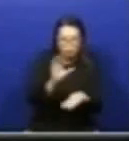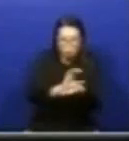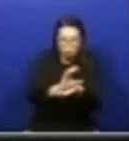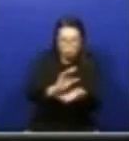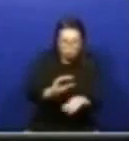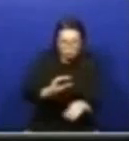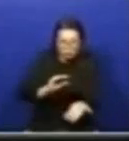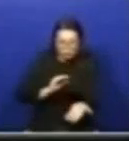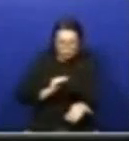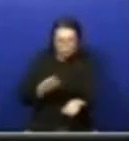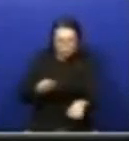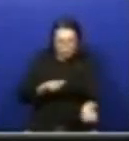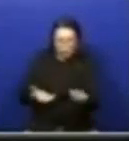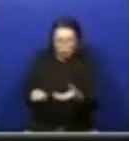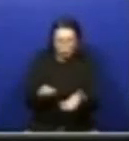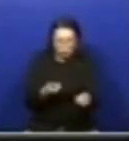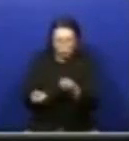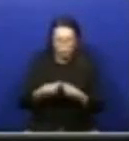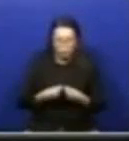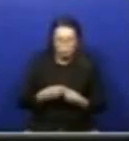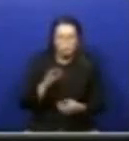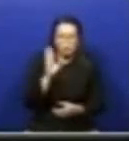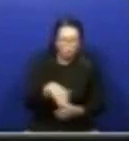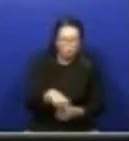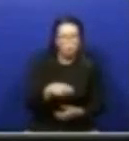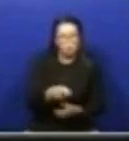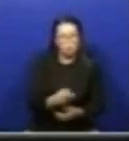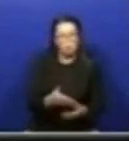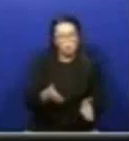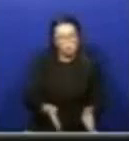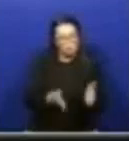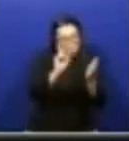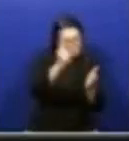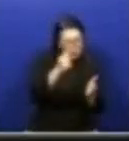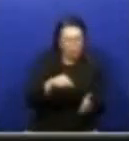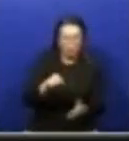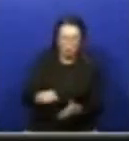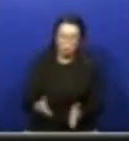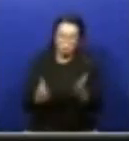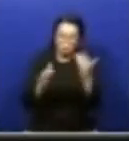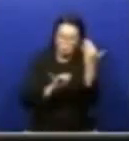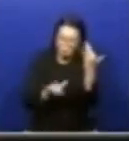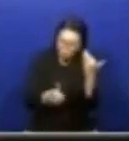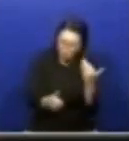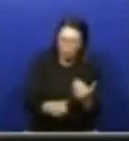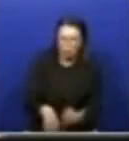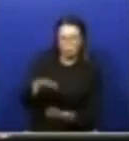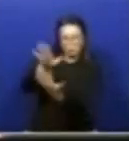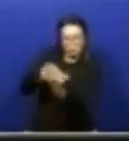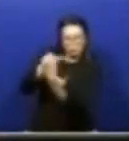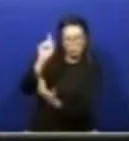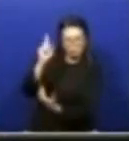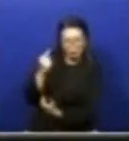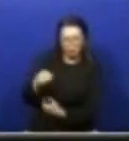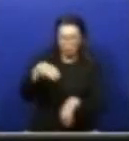ใหม่อาจารย์ได้ส้วมใหม่นะอาจารย์ได้เครื่องคอมพิวเตอร์นะ อาจารย์ได้สื่ออิเล็กทรอนิกส์นะพอ